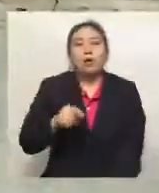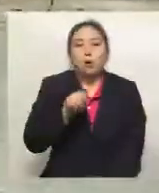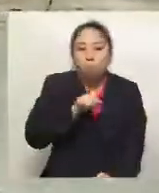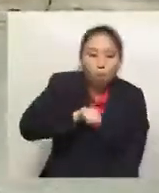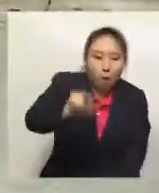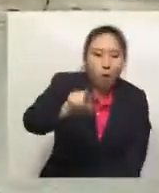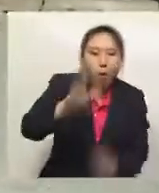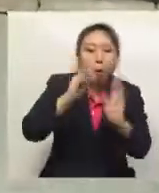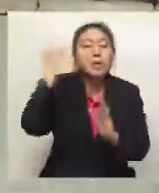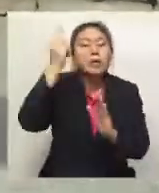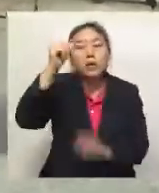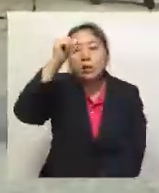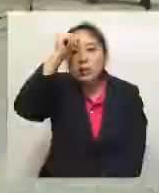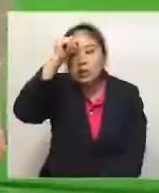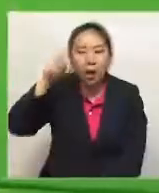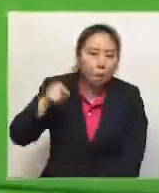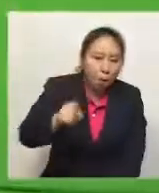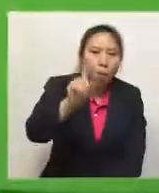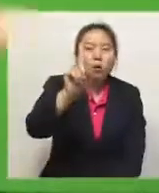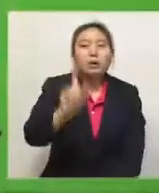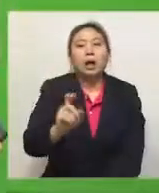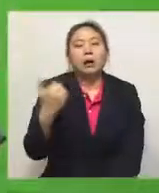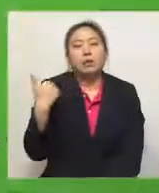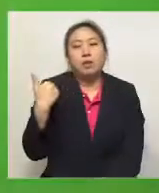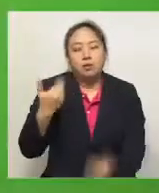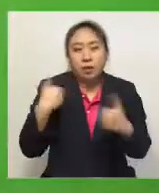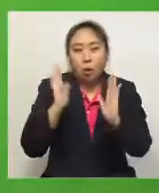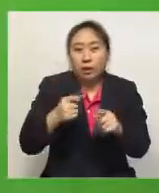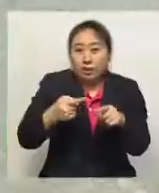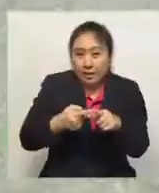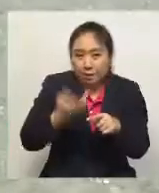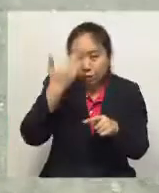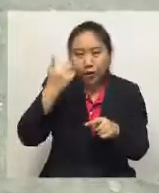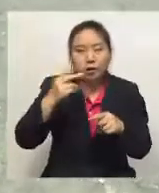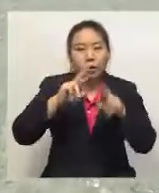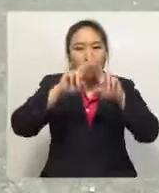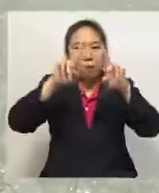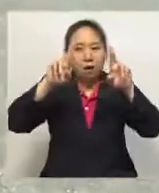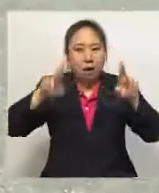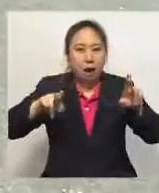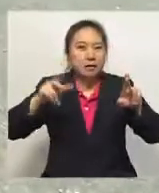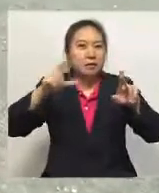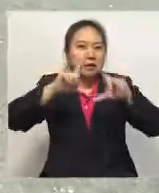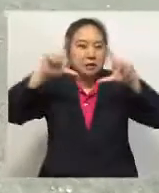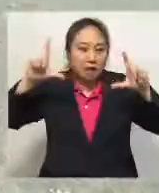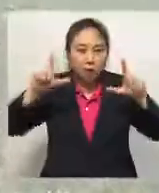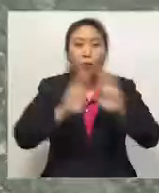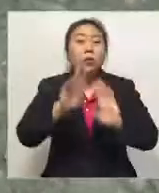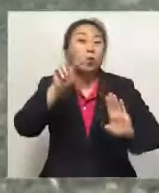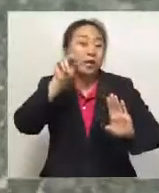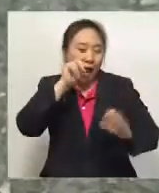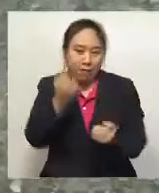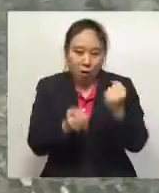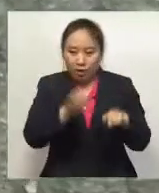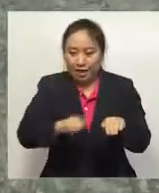เสียชีวิตและก็ยังมีผู้ได้รับบาดเจ็บที่บริเวณลานจอดรถห้างสรรพสินค้าย่านประตูน้ำเรียกว่าทะเลาะกัน